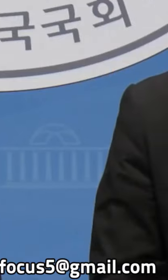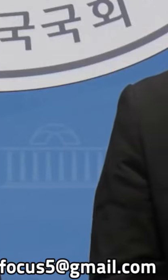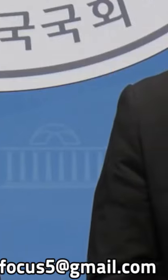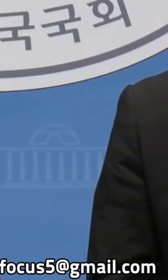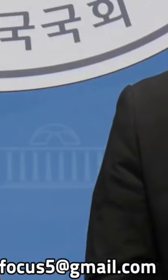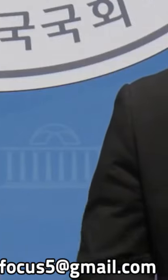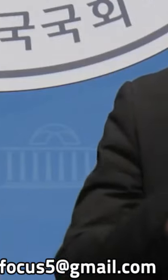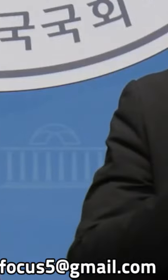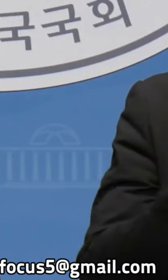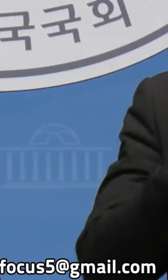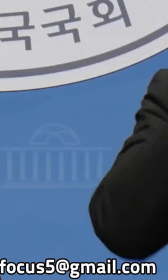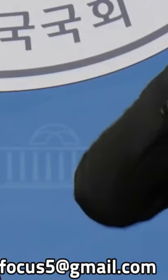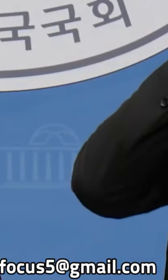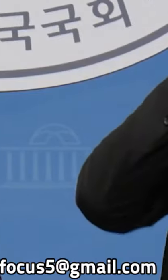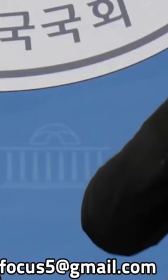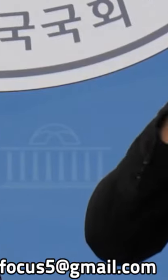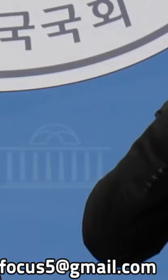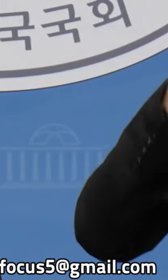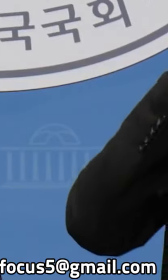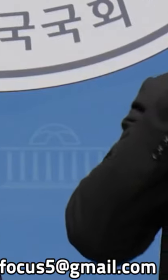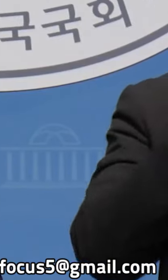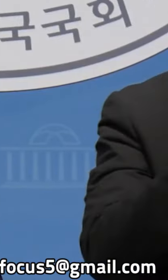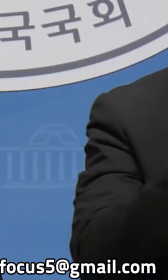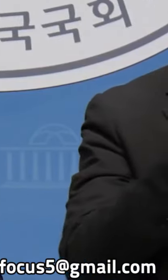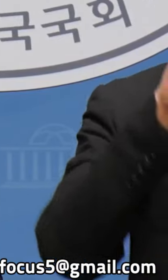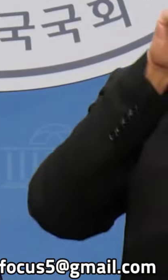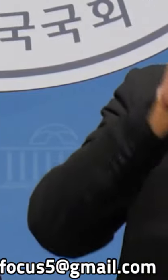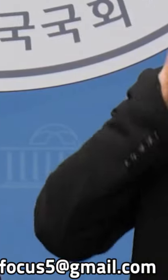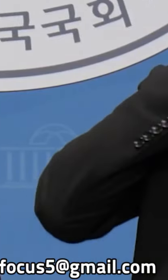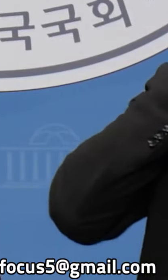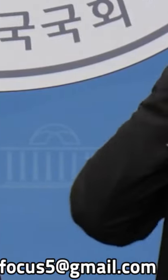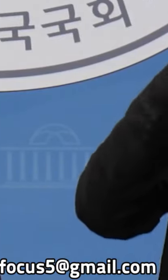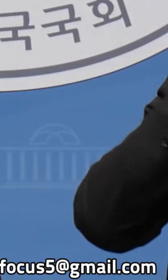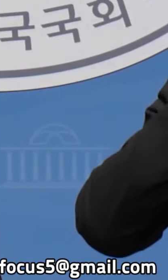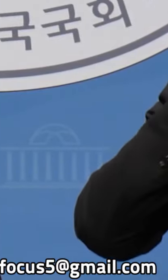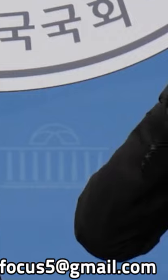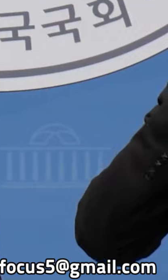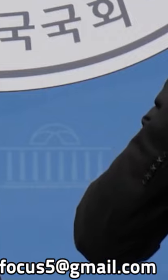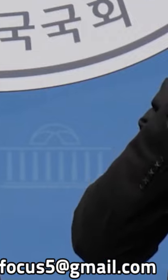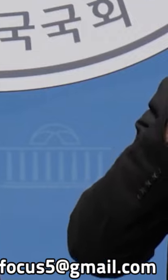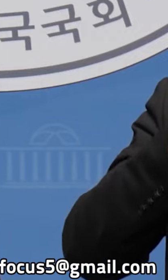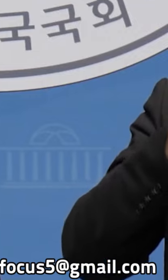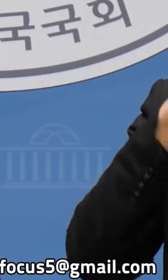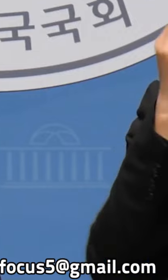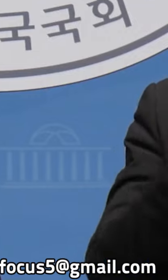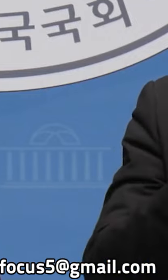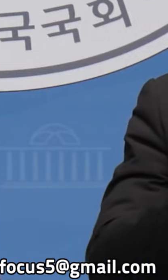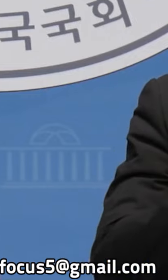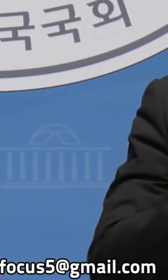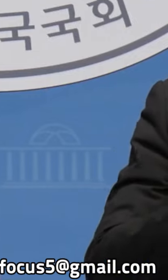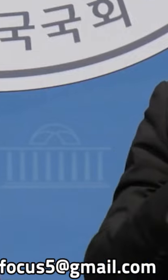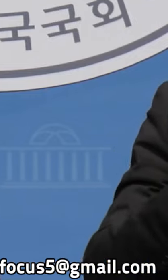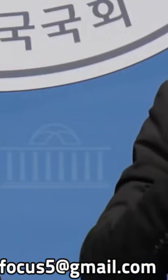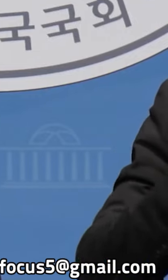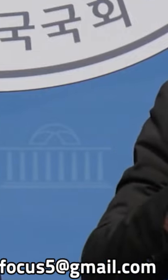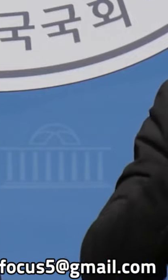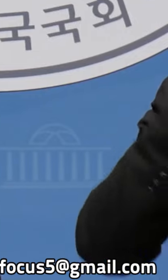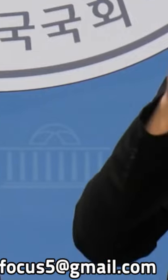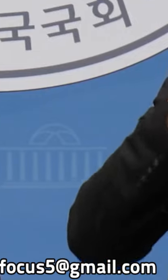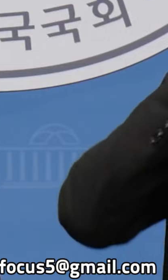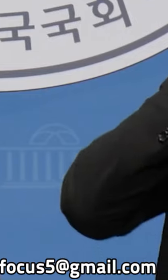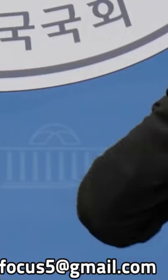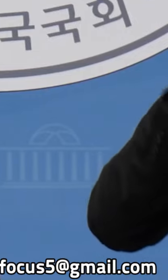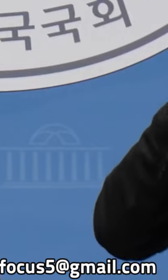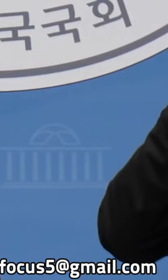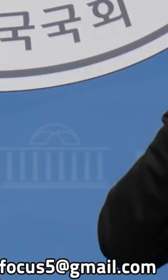국민의 명령을 거부한 윤석열 대통령 이제 국민이 대통령을 거부할 것입니다